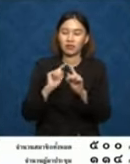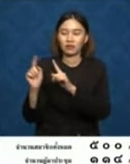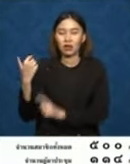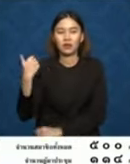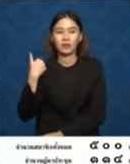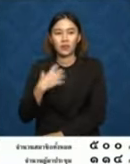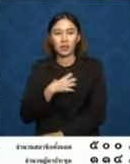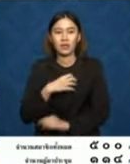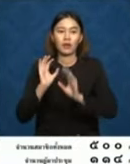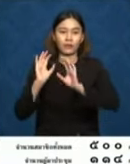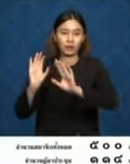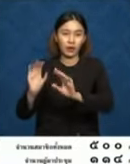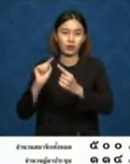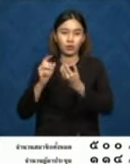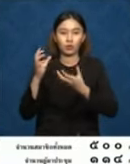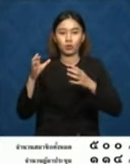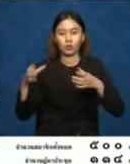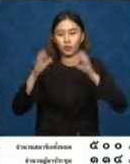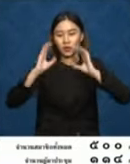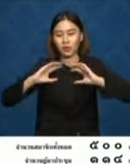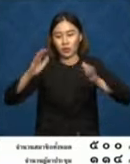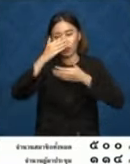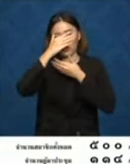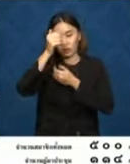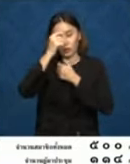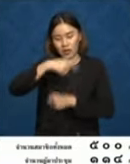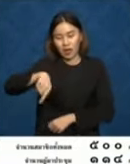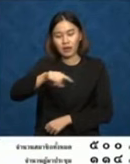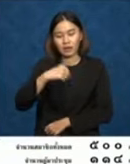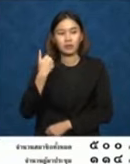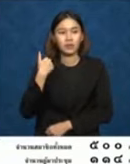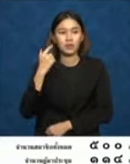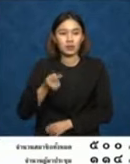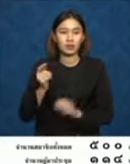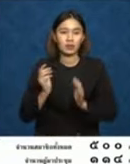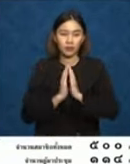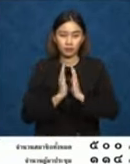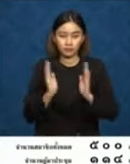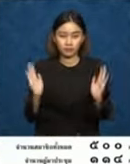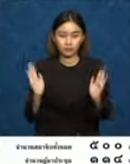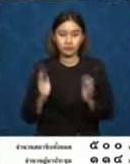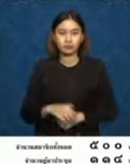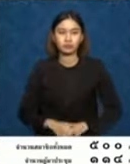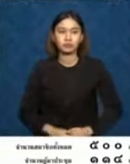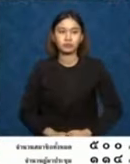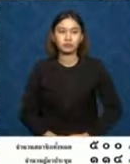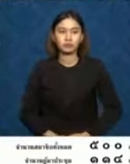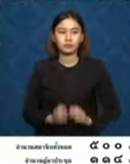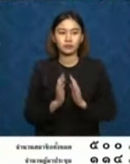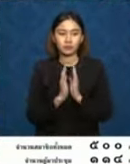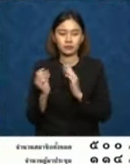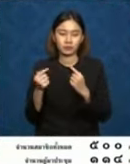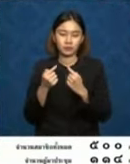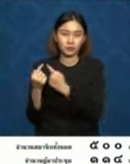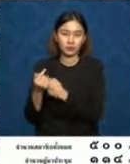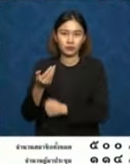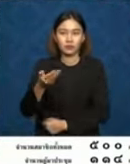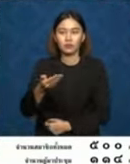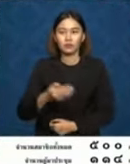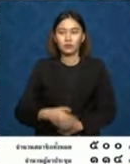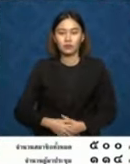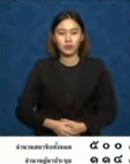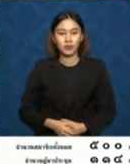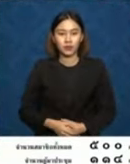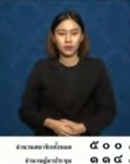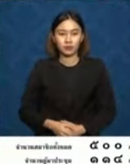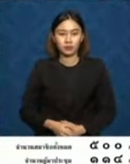นะครับอยากจะฝากให้รัฐบาลได้หันมาใส่ใจเรื่องนี้อย่างจริงจังขอบคุณมากครับ ขอบคุณครับเชิญท่านพันธินนวลเจิม